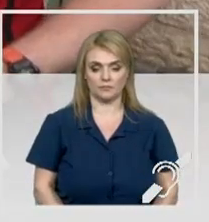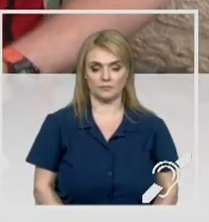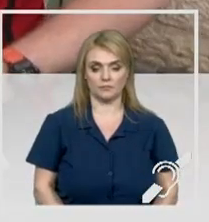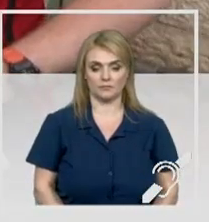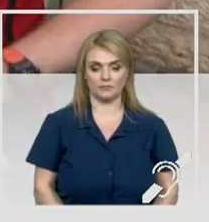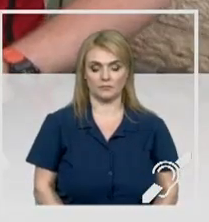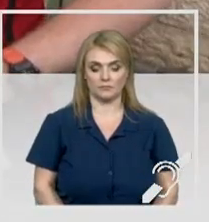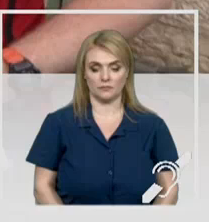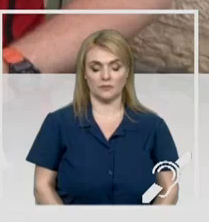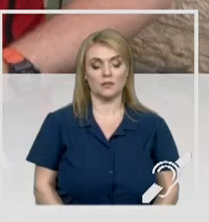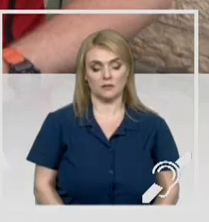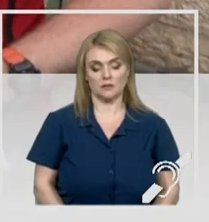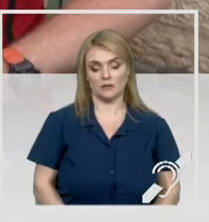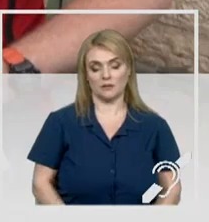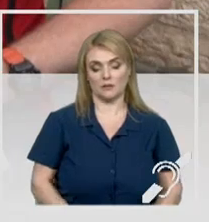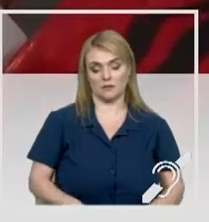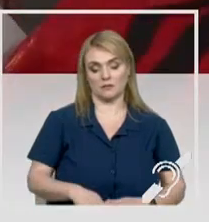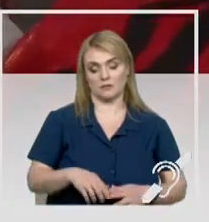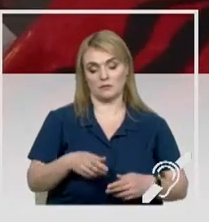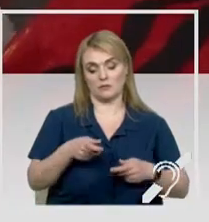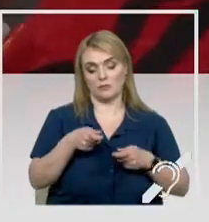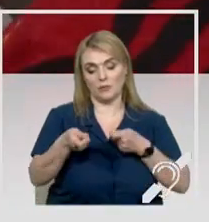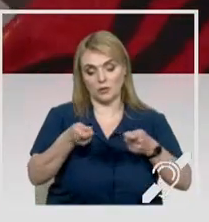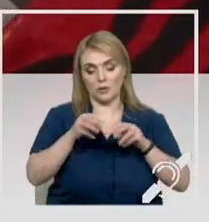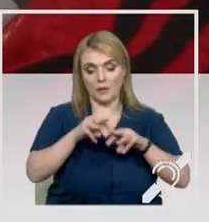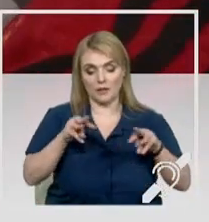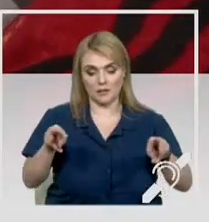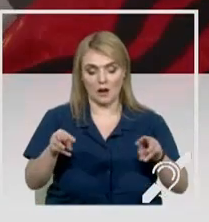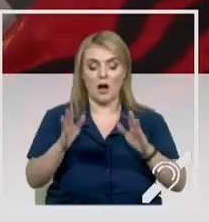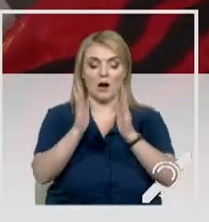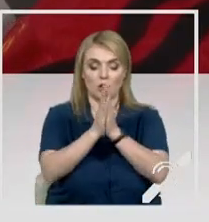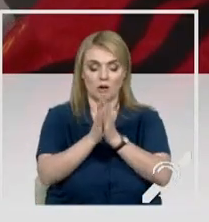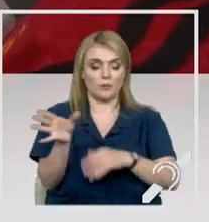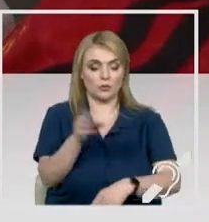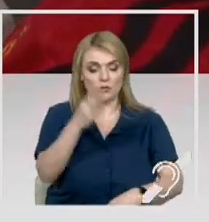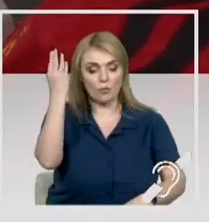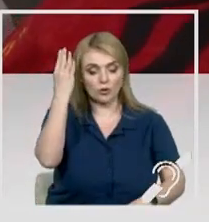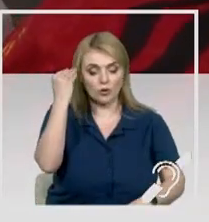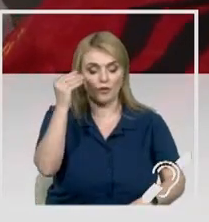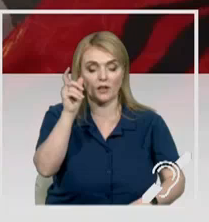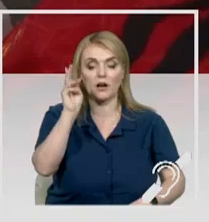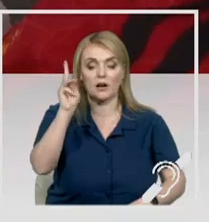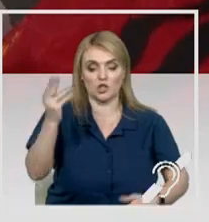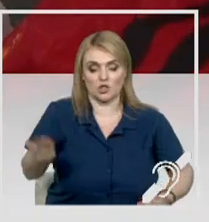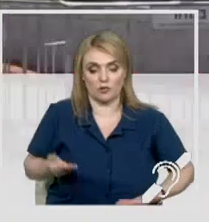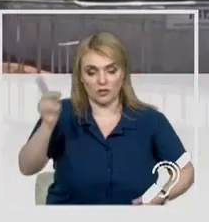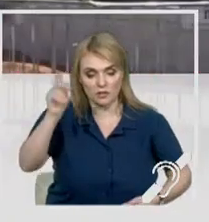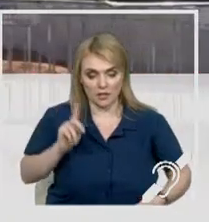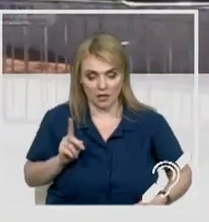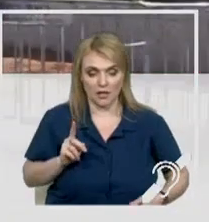personală să respecte instrucțiunile și Ile impuse de autorități și să evite expunerea în mod